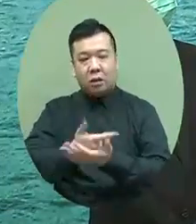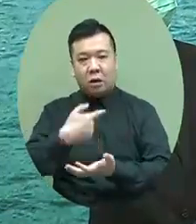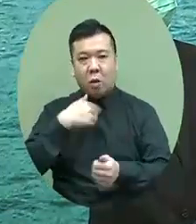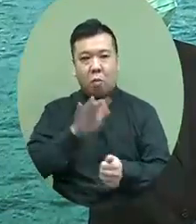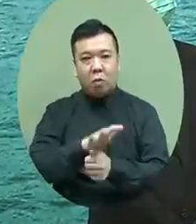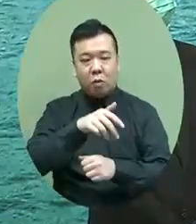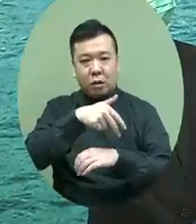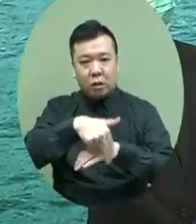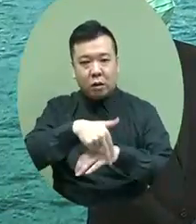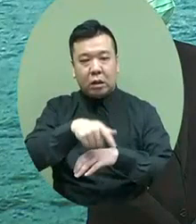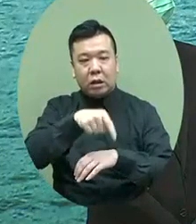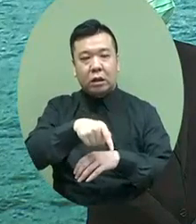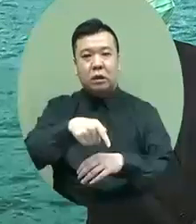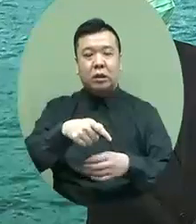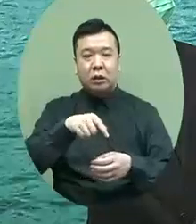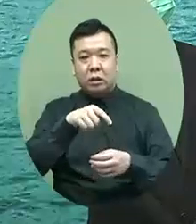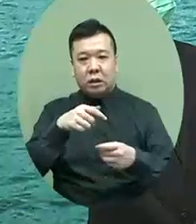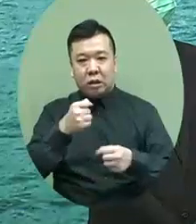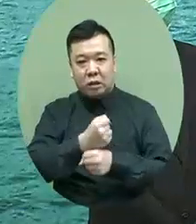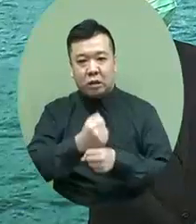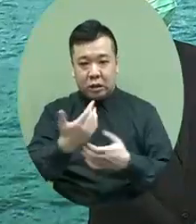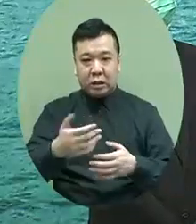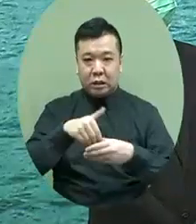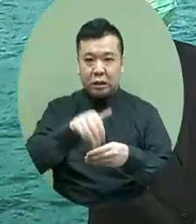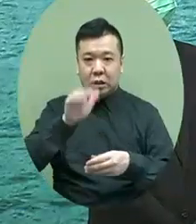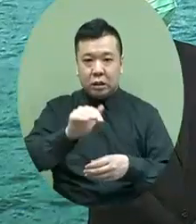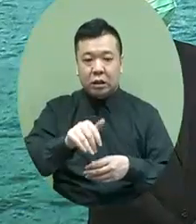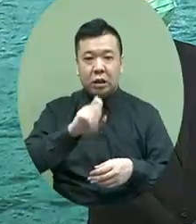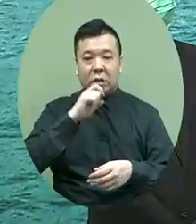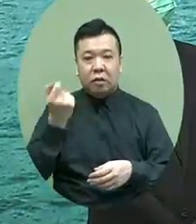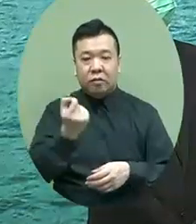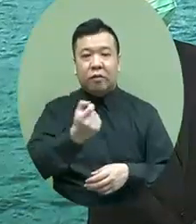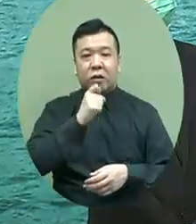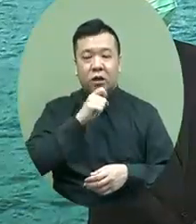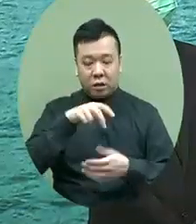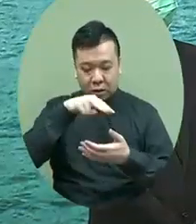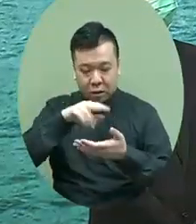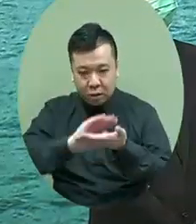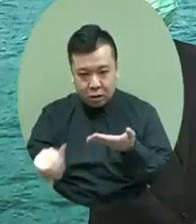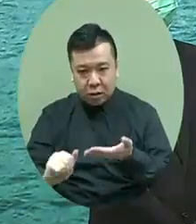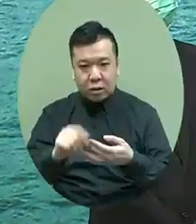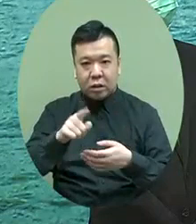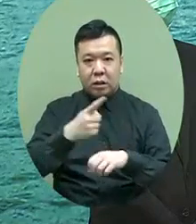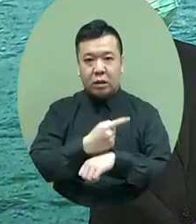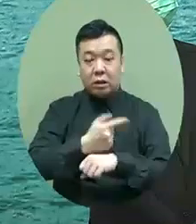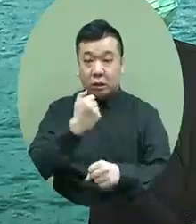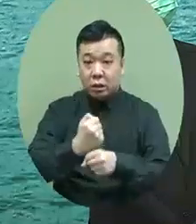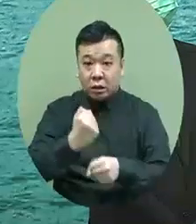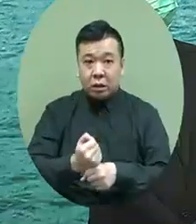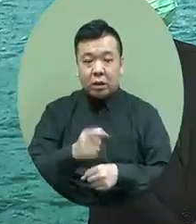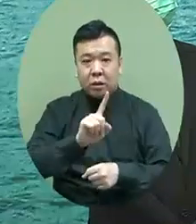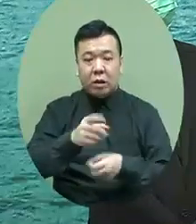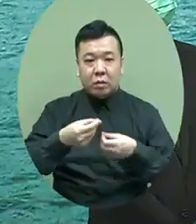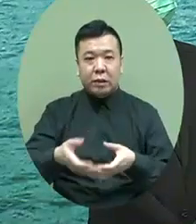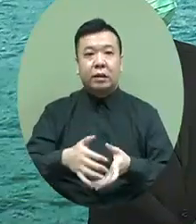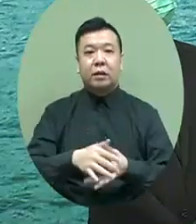嘅問題。保就業計劃我諗我哋即將會係推而家仲申請緊啦，即將我哋都會係有一個嘅檢討，以及一啲臨時